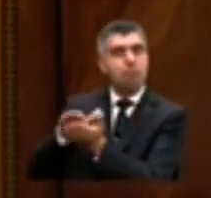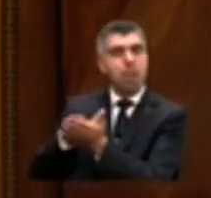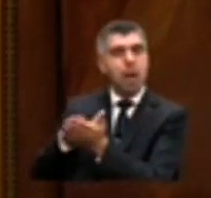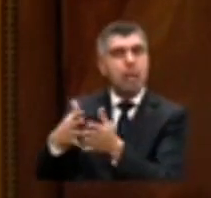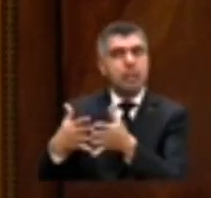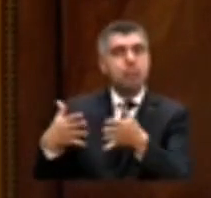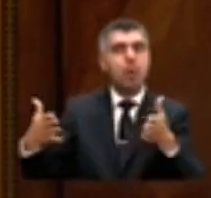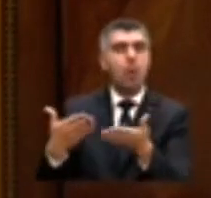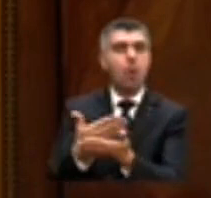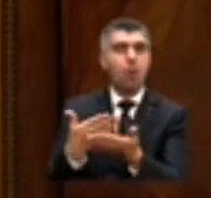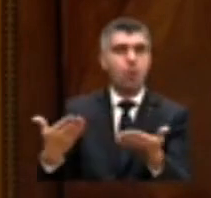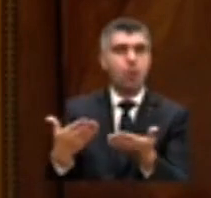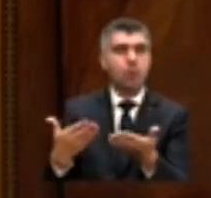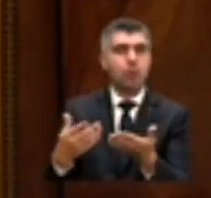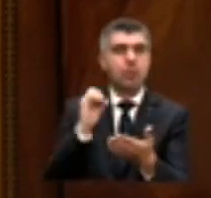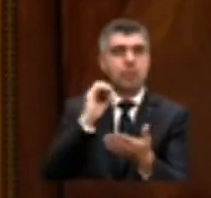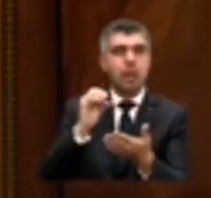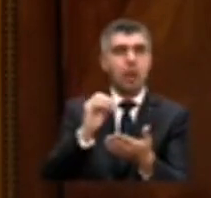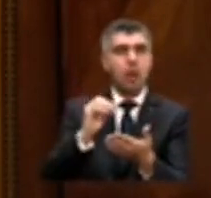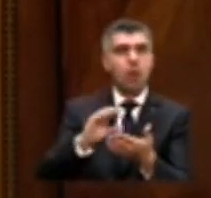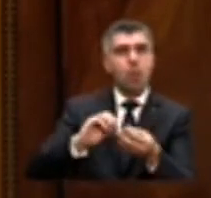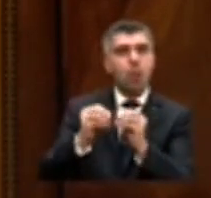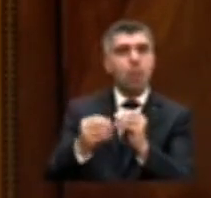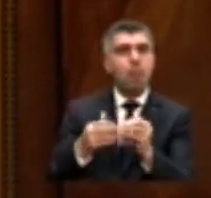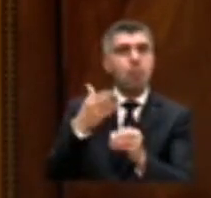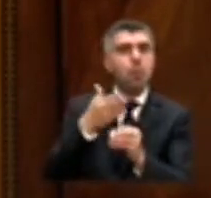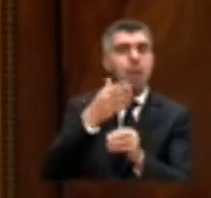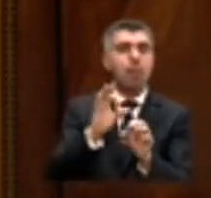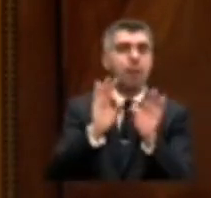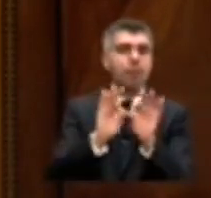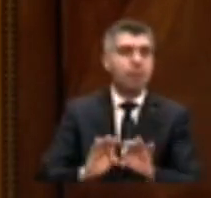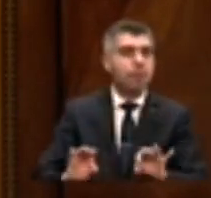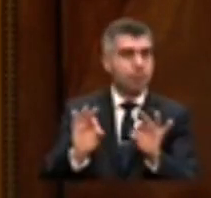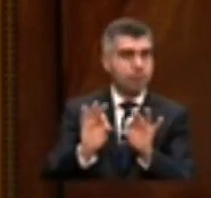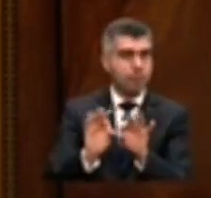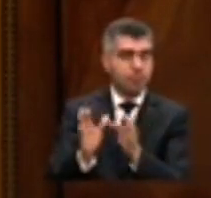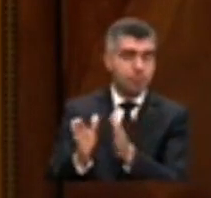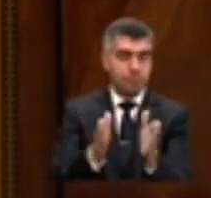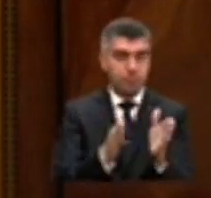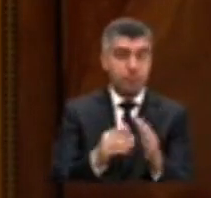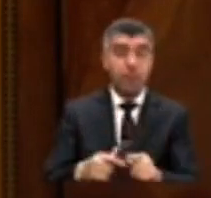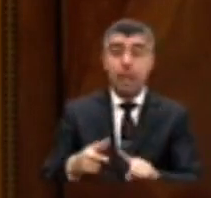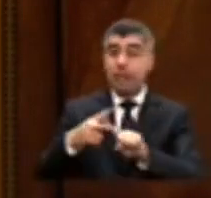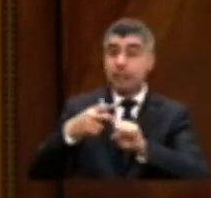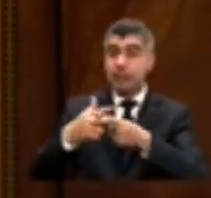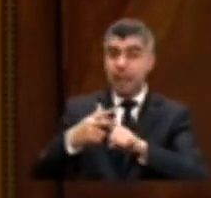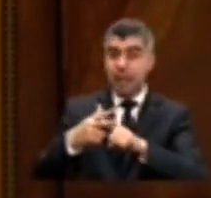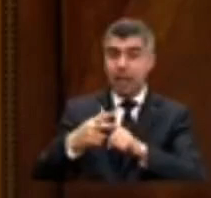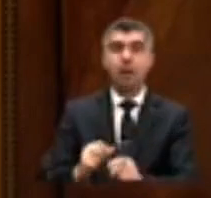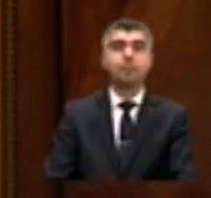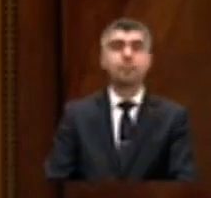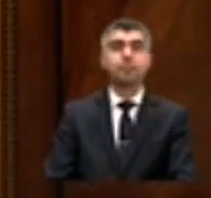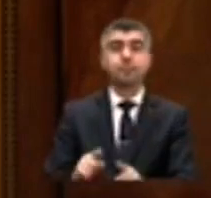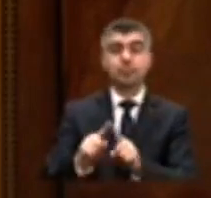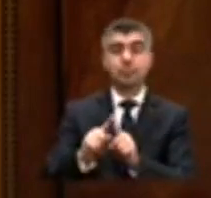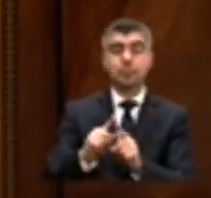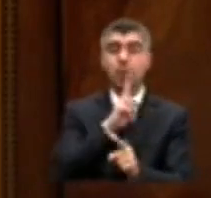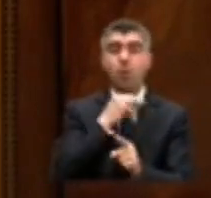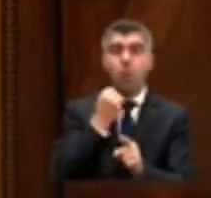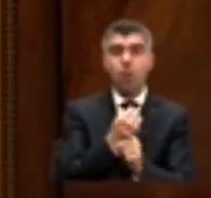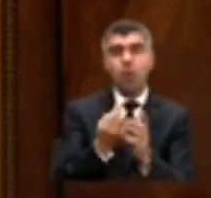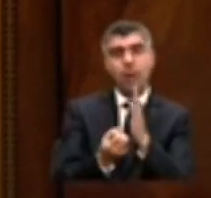يعزز الأمن الاستراتيجي للبلاد. وفيما يتعلق بالصناعة، ستفعل الحكومة خطة تروم